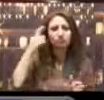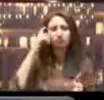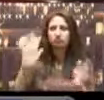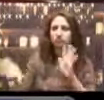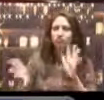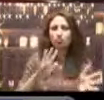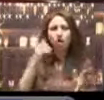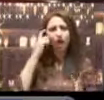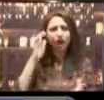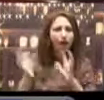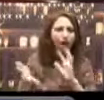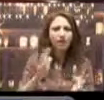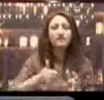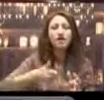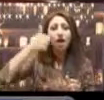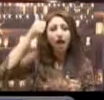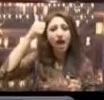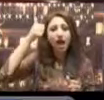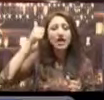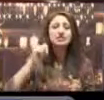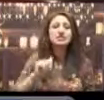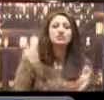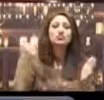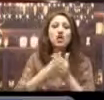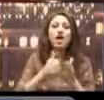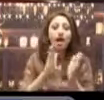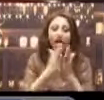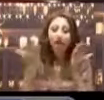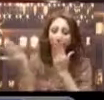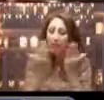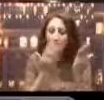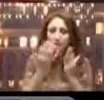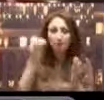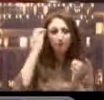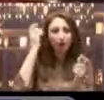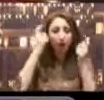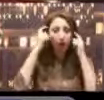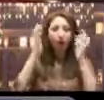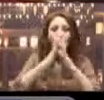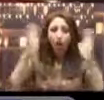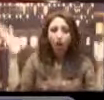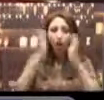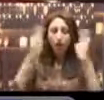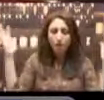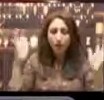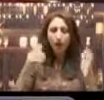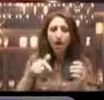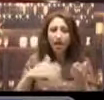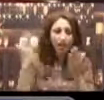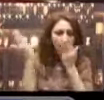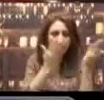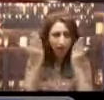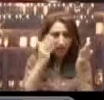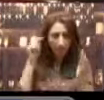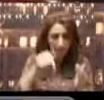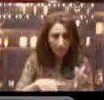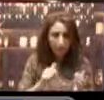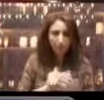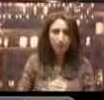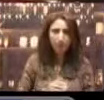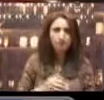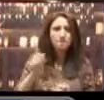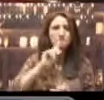كتيره جدا جدا. بشهادة العلم في الآخر يعني كلام العلماء نفسهم، إن حتى العلم نفسه ما ينفعش